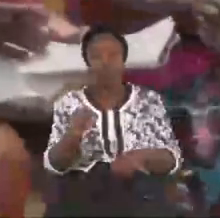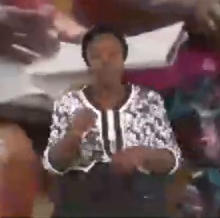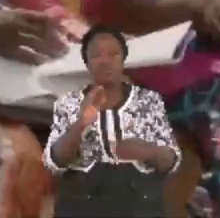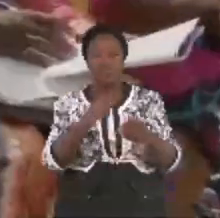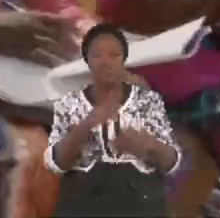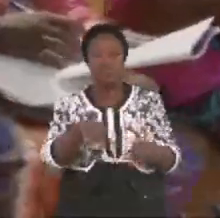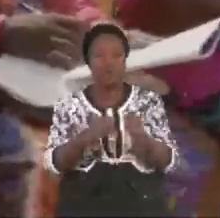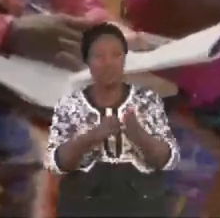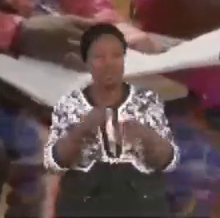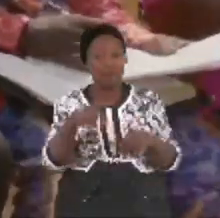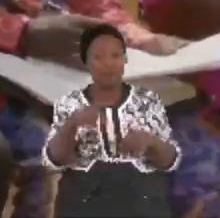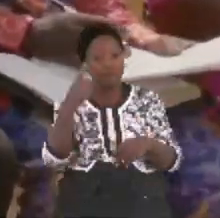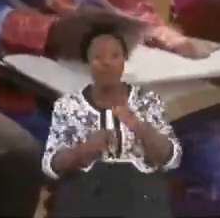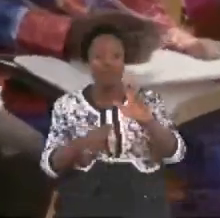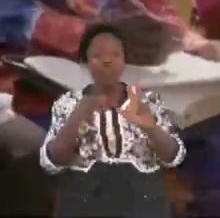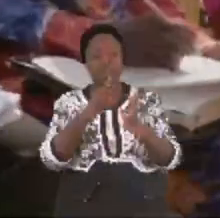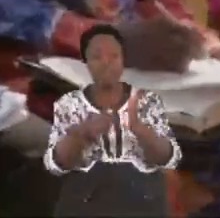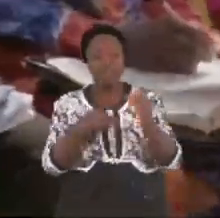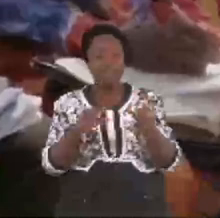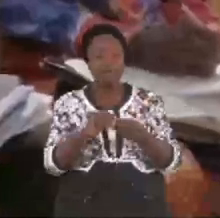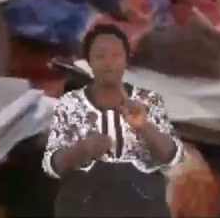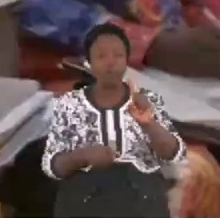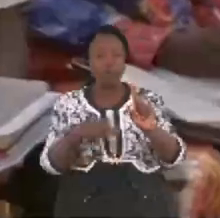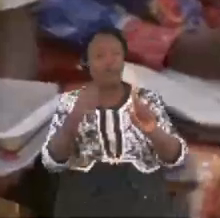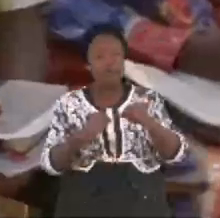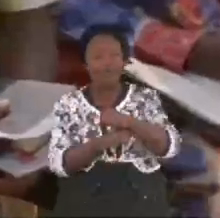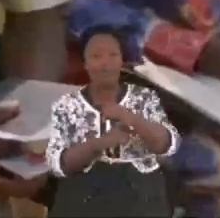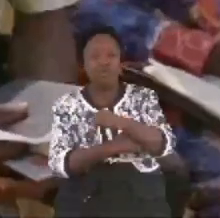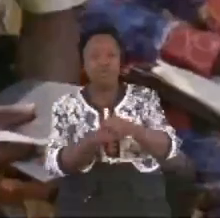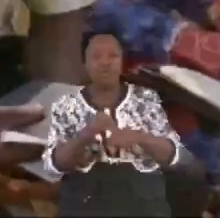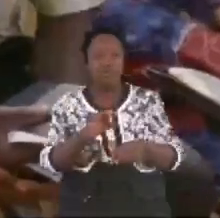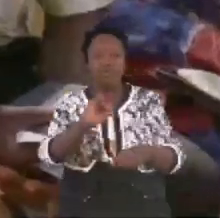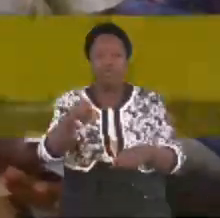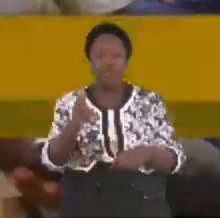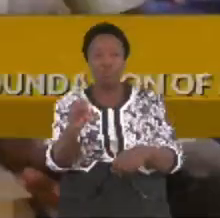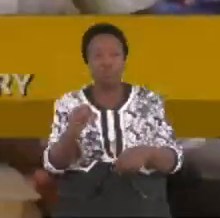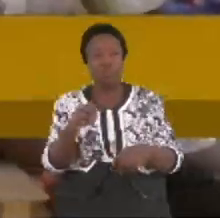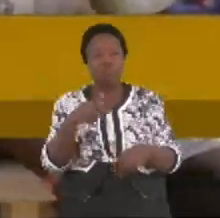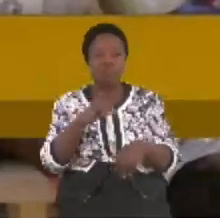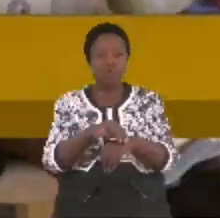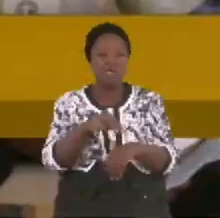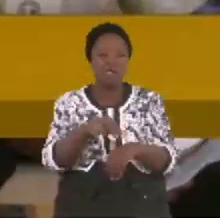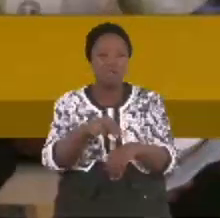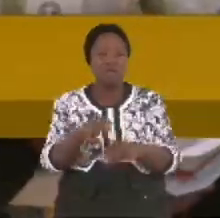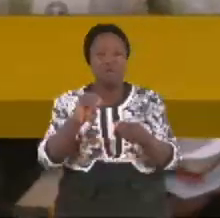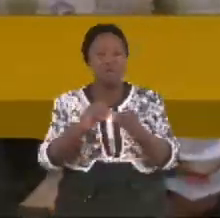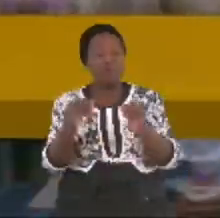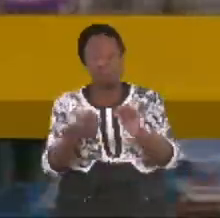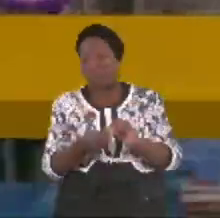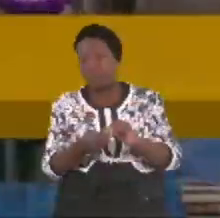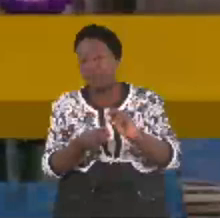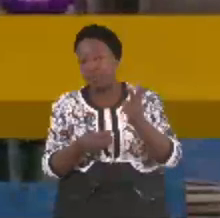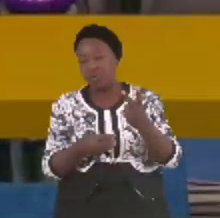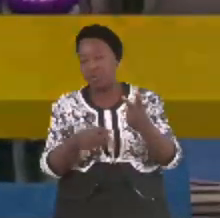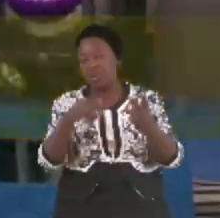Laissez-moi vous diviser ça en trois parties. Premièrement, le fondement du ministère de Jean-Baptiste. Deuxièmement, la